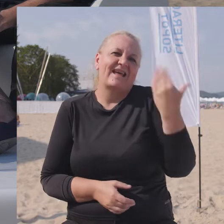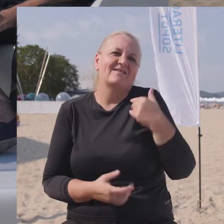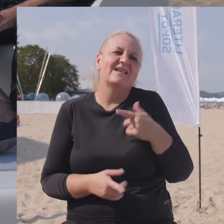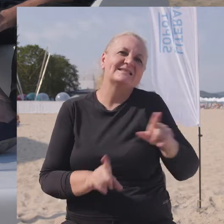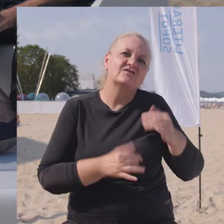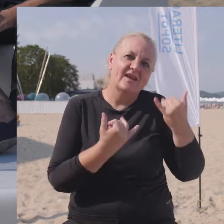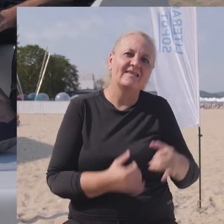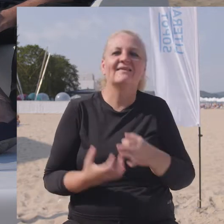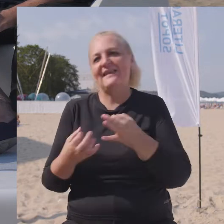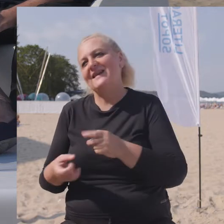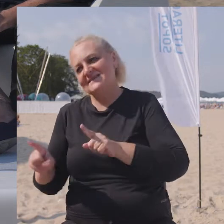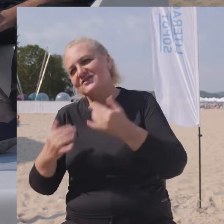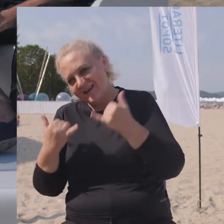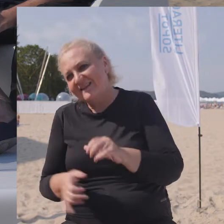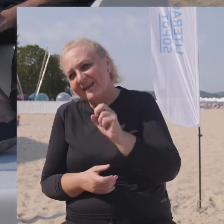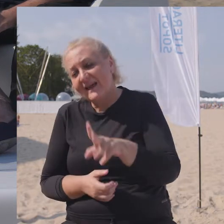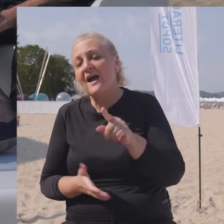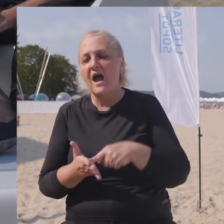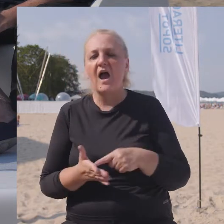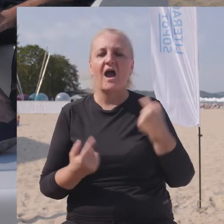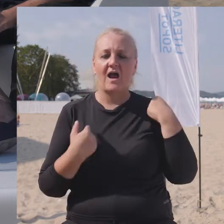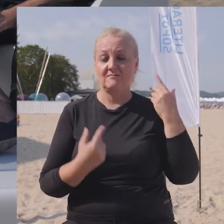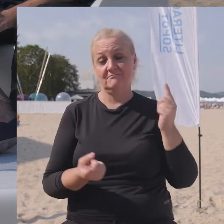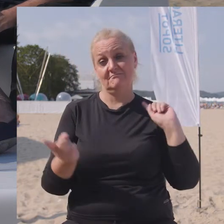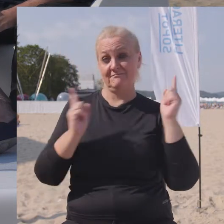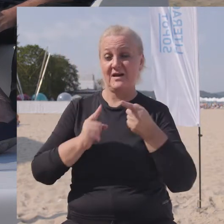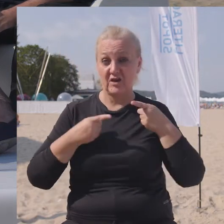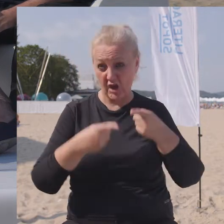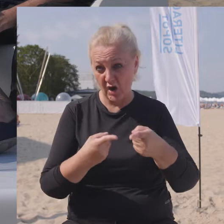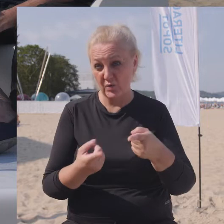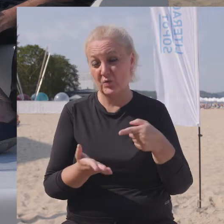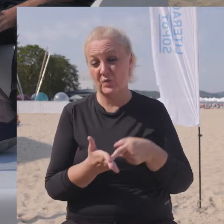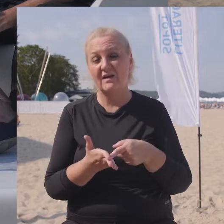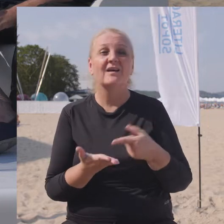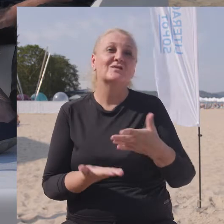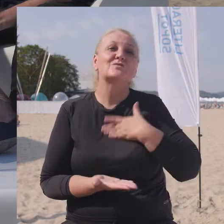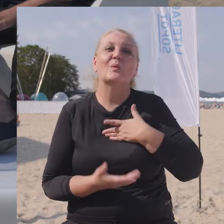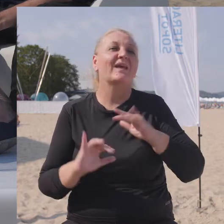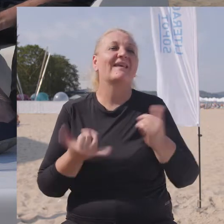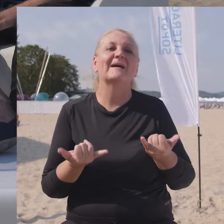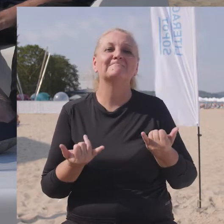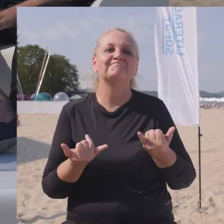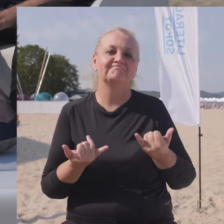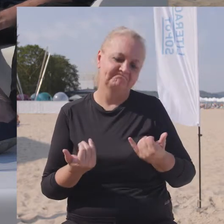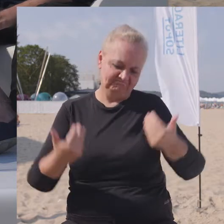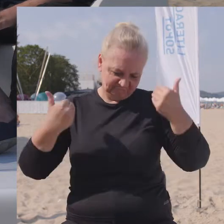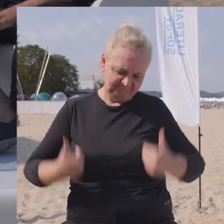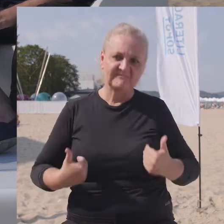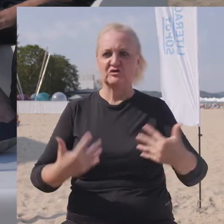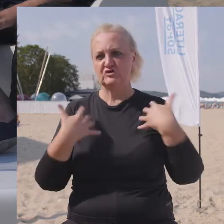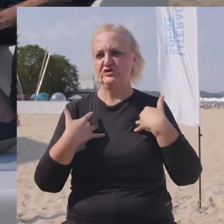inaczej teraz, ale to tyłem do kierunku jazdy jest no, pewnego rodzaju postawą